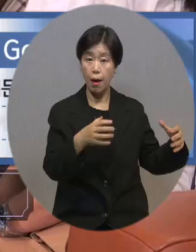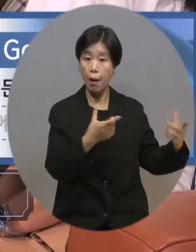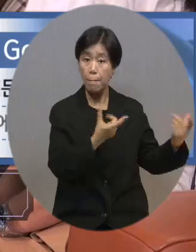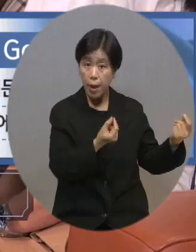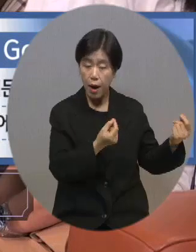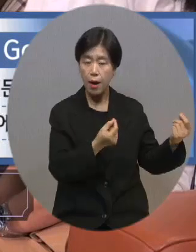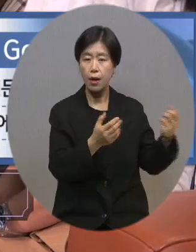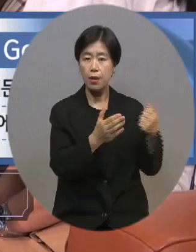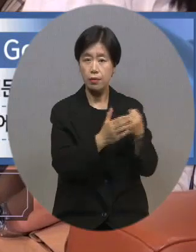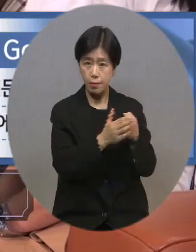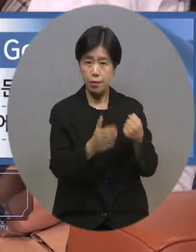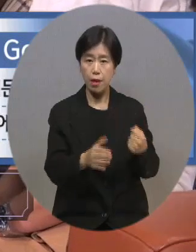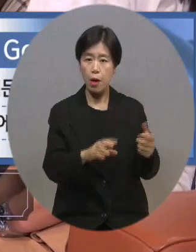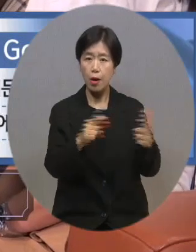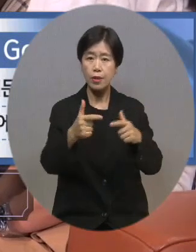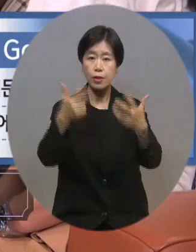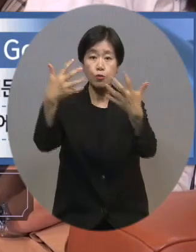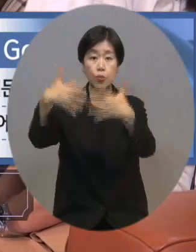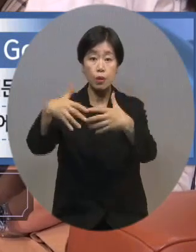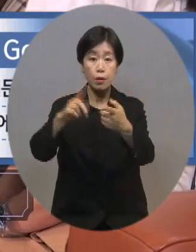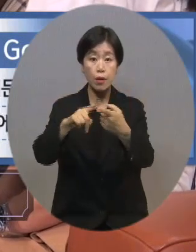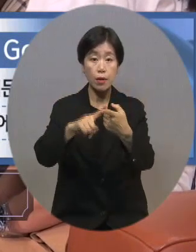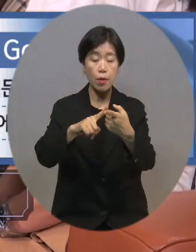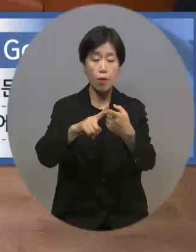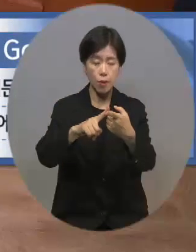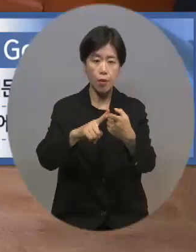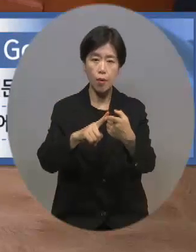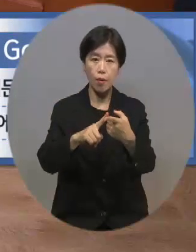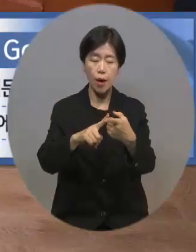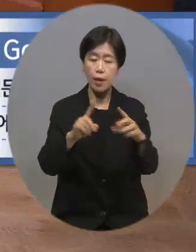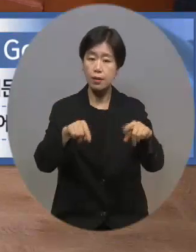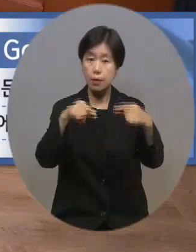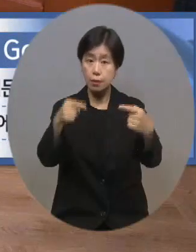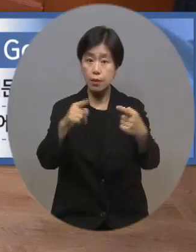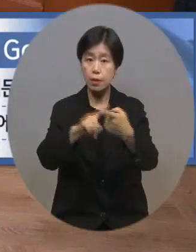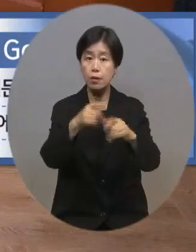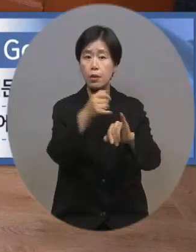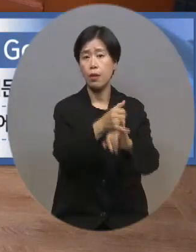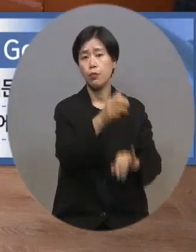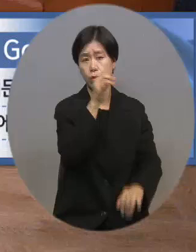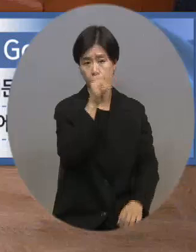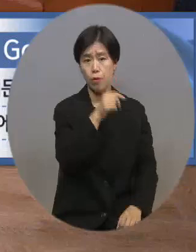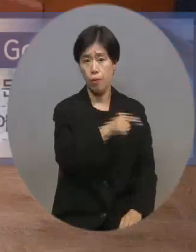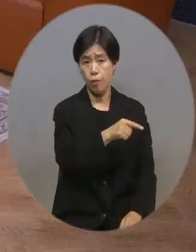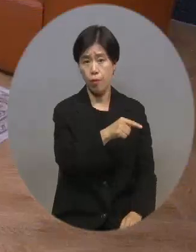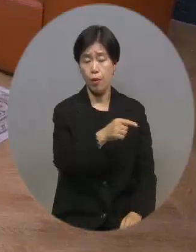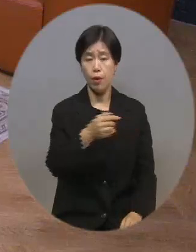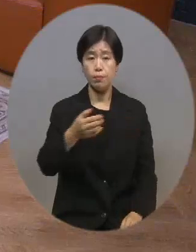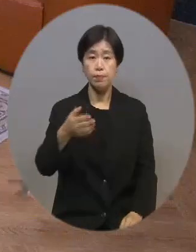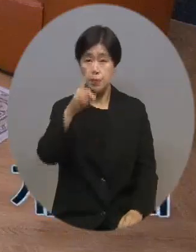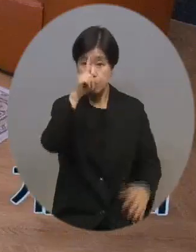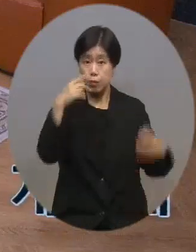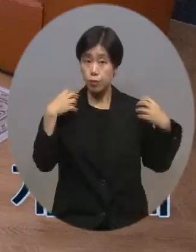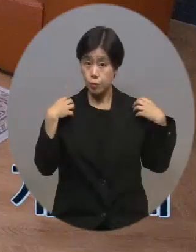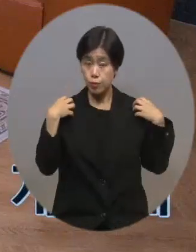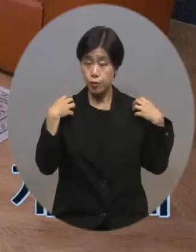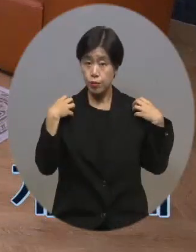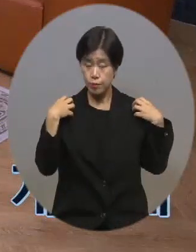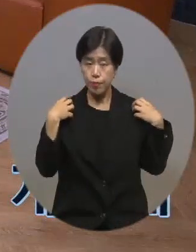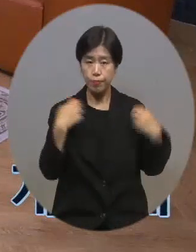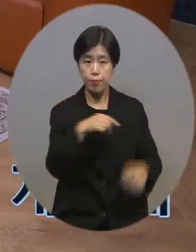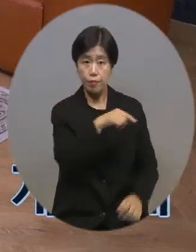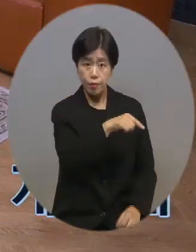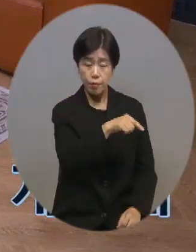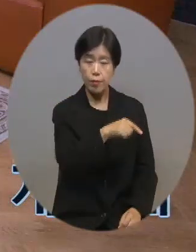동참을 하겠다라고 약속을 한 바가 있습니다. 그 정부가 SDGs 관련해서 발표를 하면 그 나라 시민사회